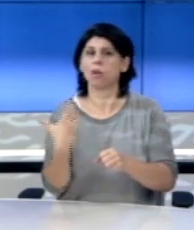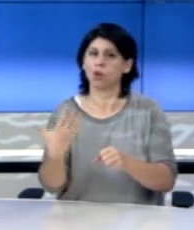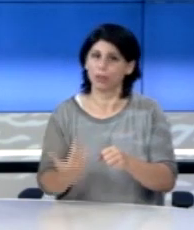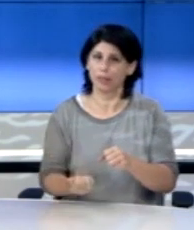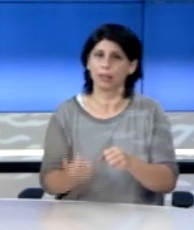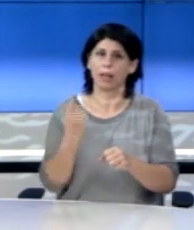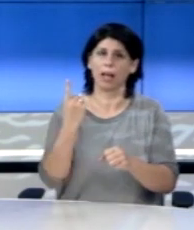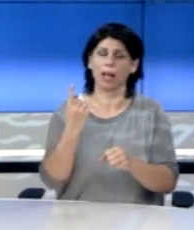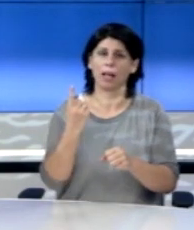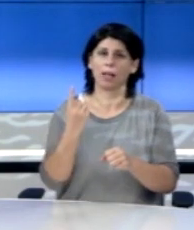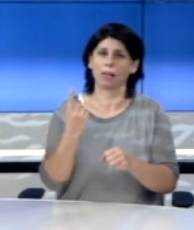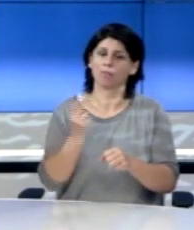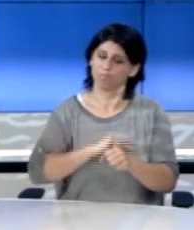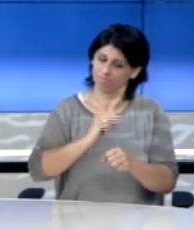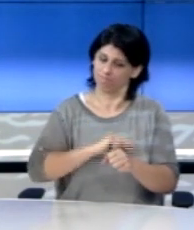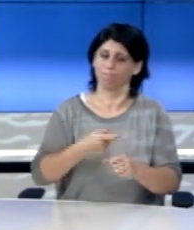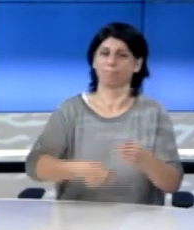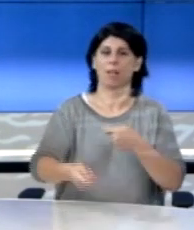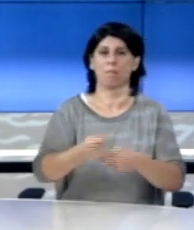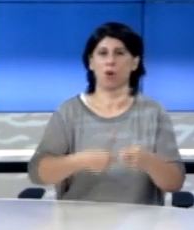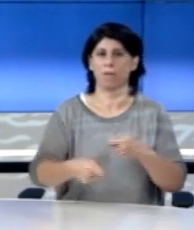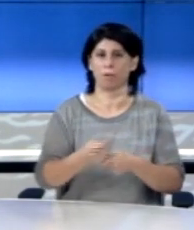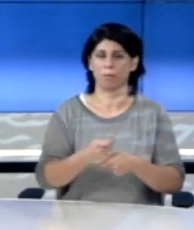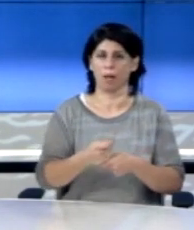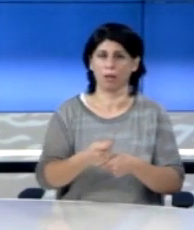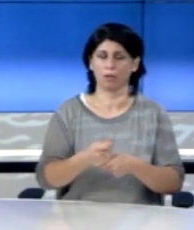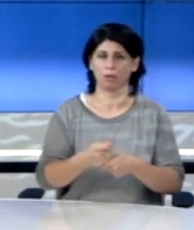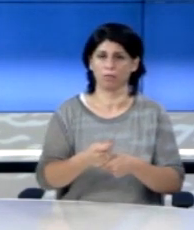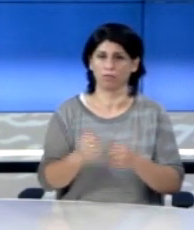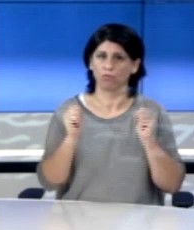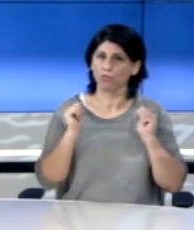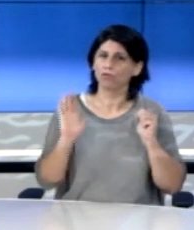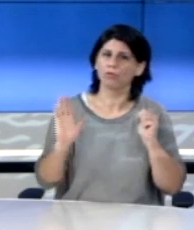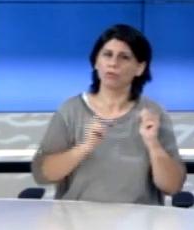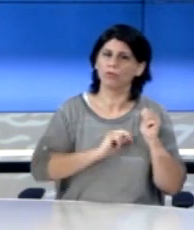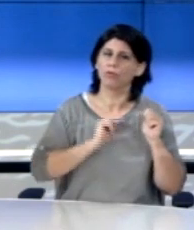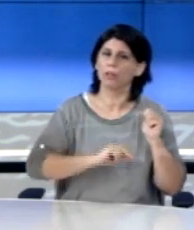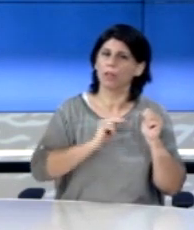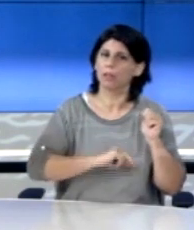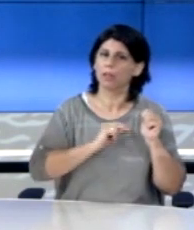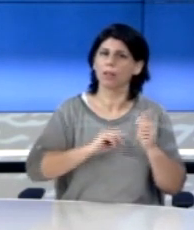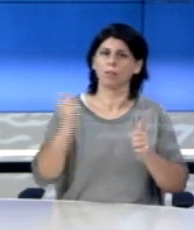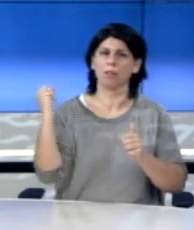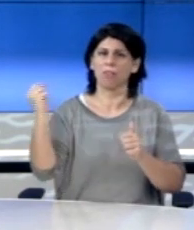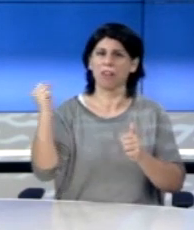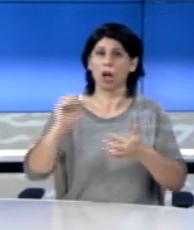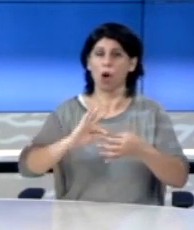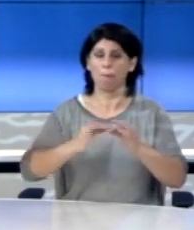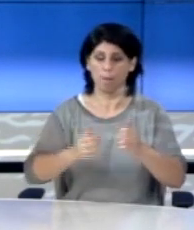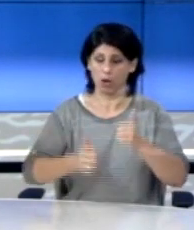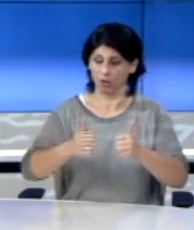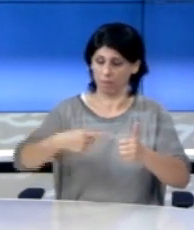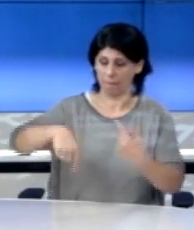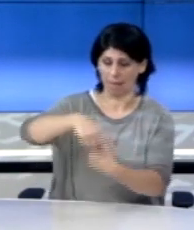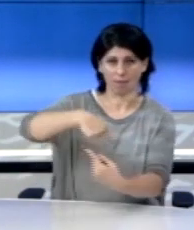αποτελεί ένα προσοδοφόρο εμπόρευμα, ιδιοκτησία ισχυρών επιχειρηματικών ομίλων που ανταγωνίζονται